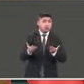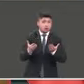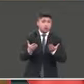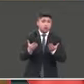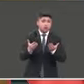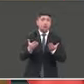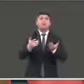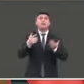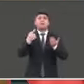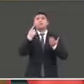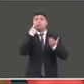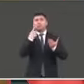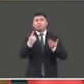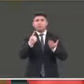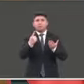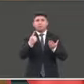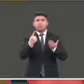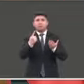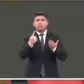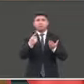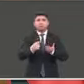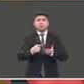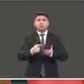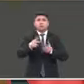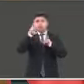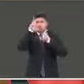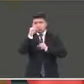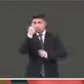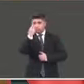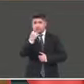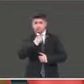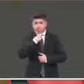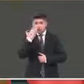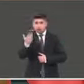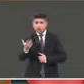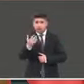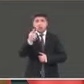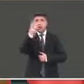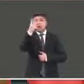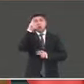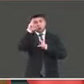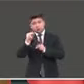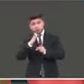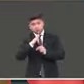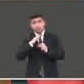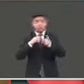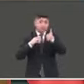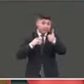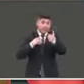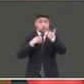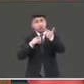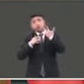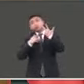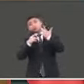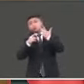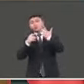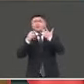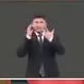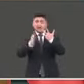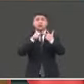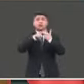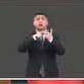bu dür bu yataktaki yatak bilemediniz üç yatak